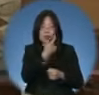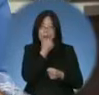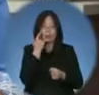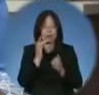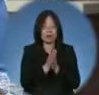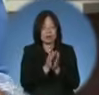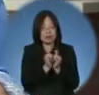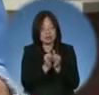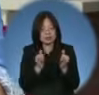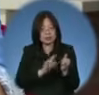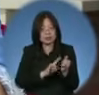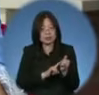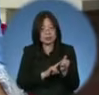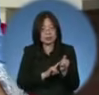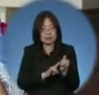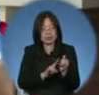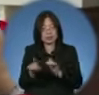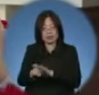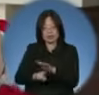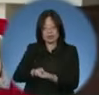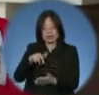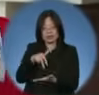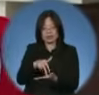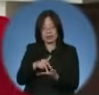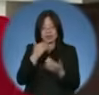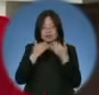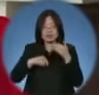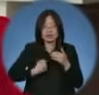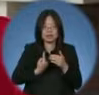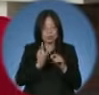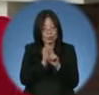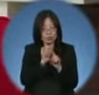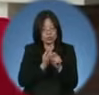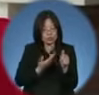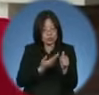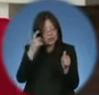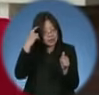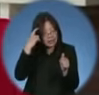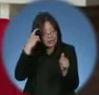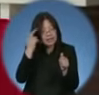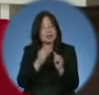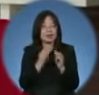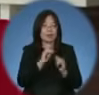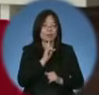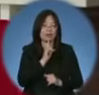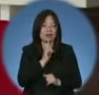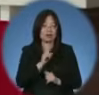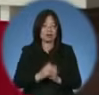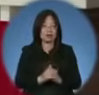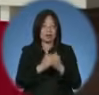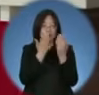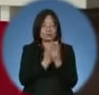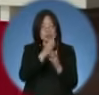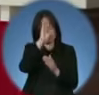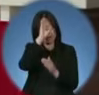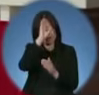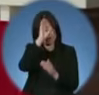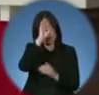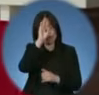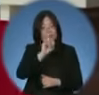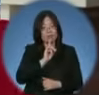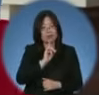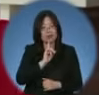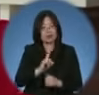본인은 수동적인 입장에서 누군가가 자기를 고쳐줘야 되는 사람이 되고 그리고 모든 걸